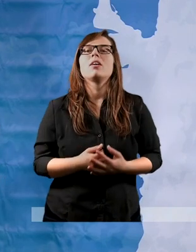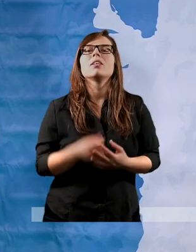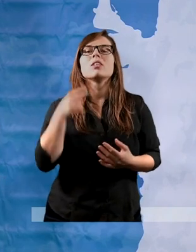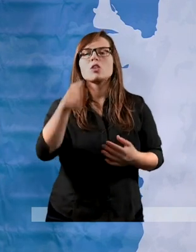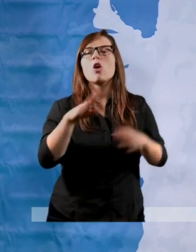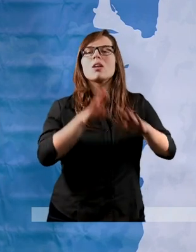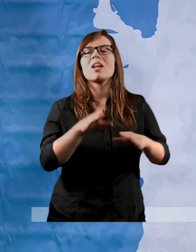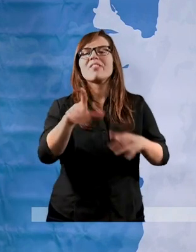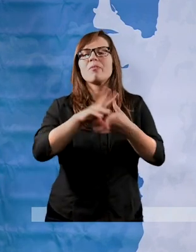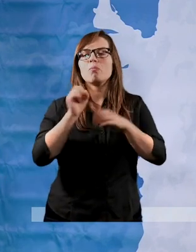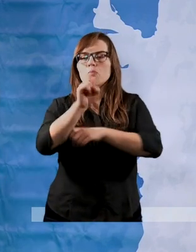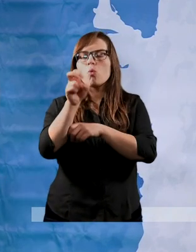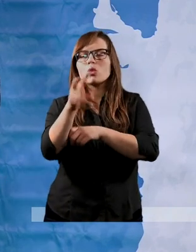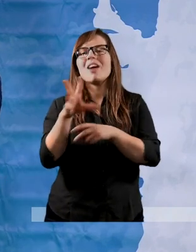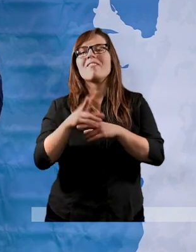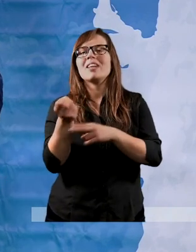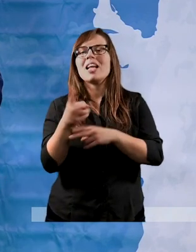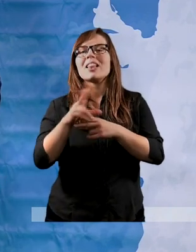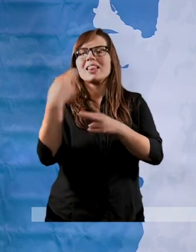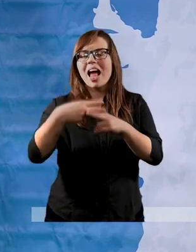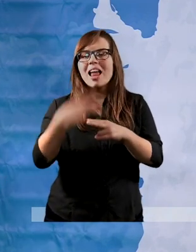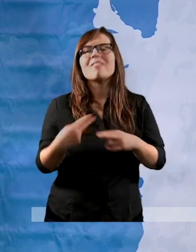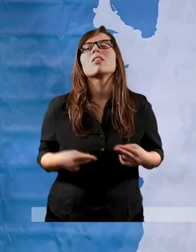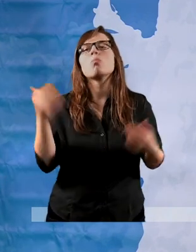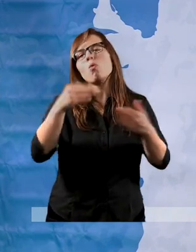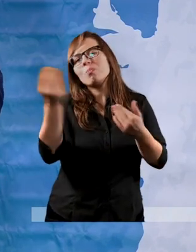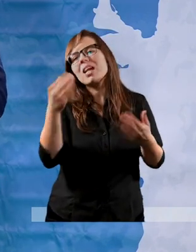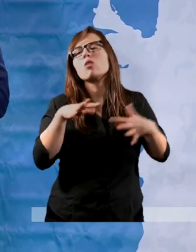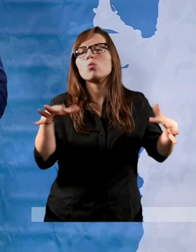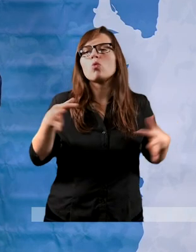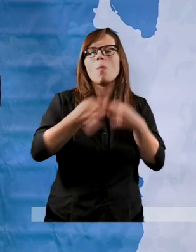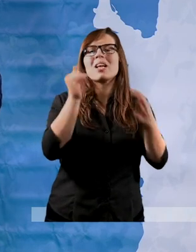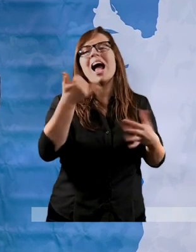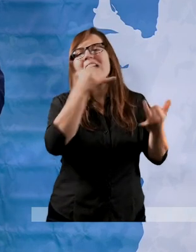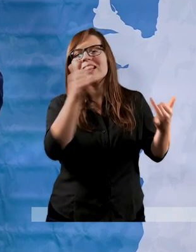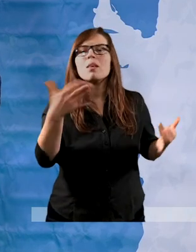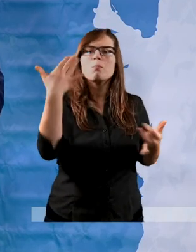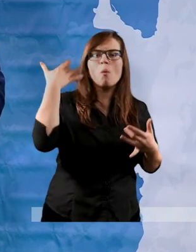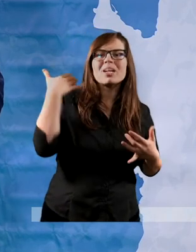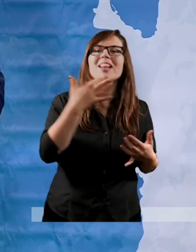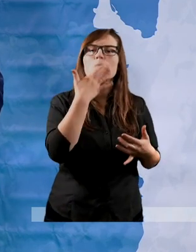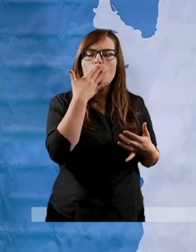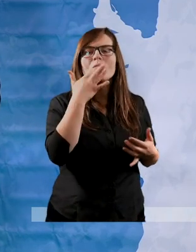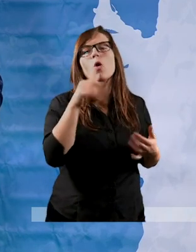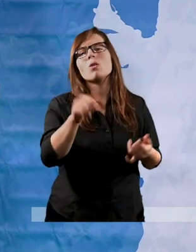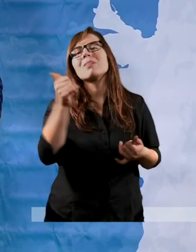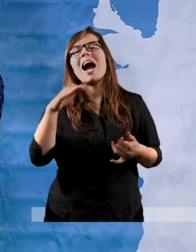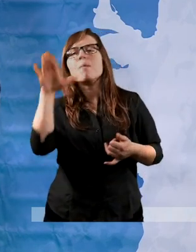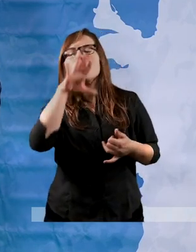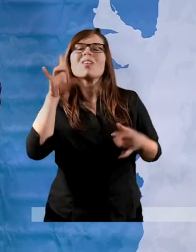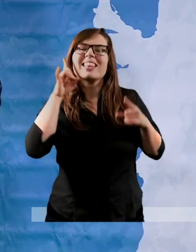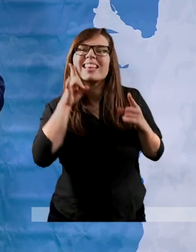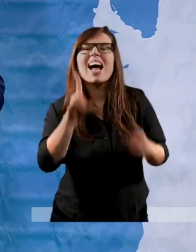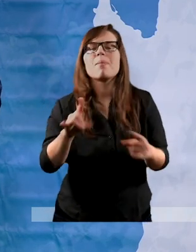Zostało to puszczone w telewizji. I mógłbym jeszcze dużo opowiadać, tak jak i poprzedni mówcy, o tym, jak Pan